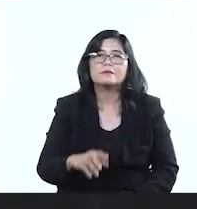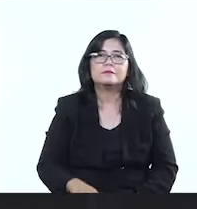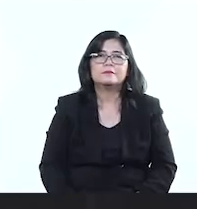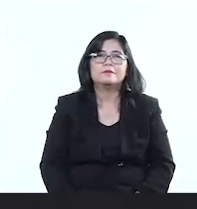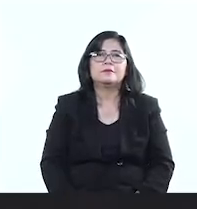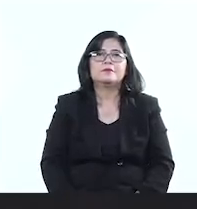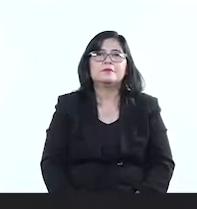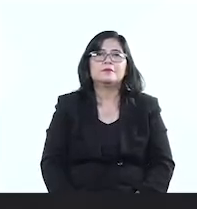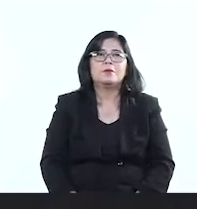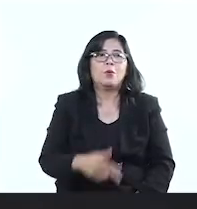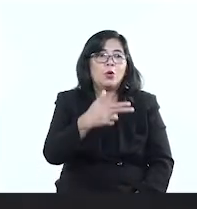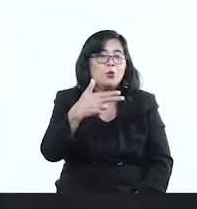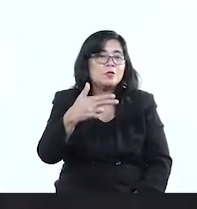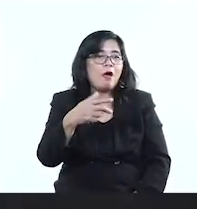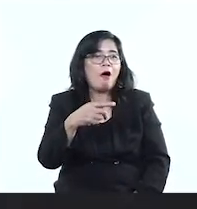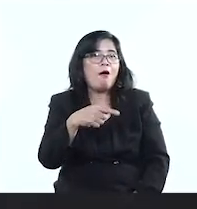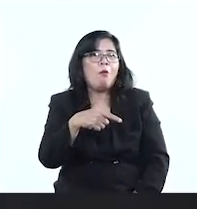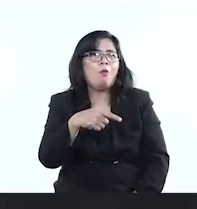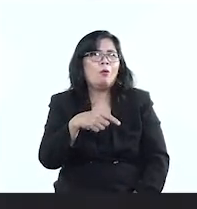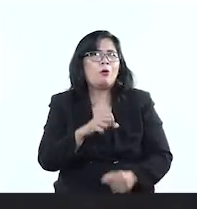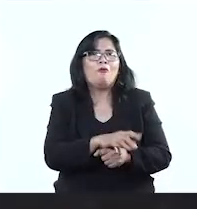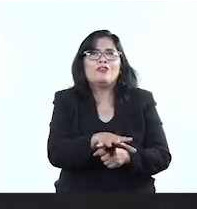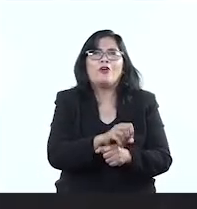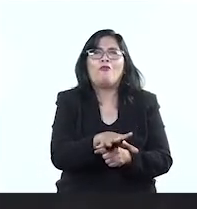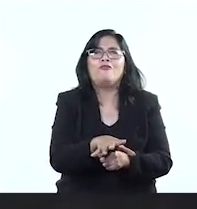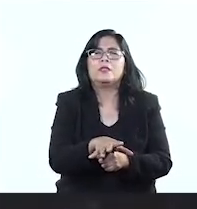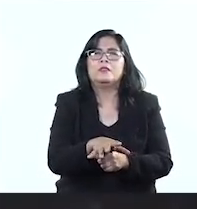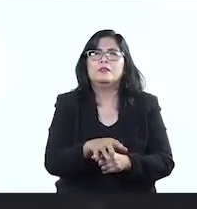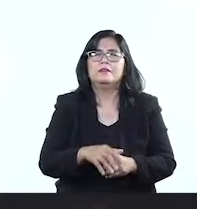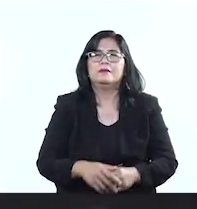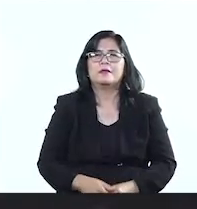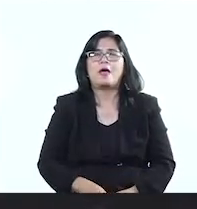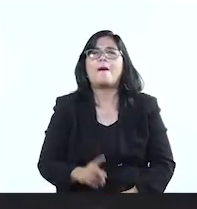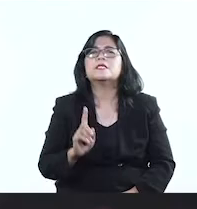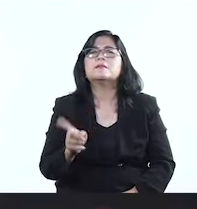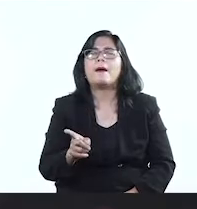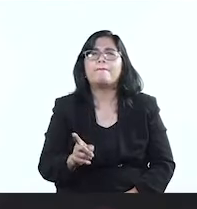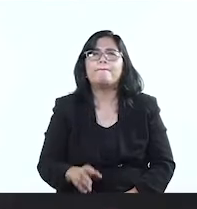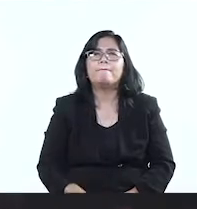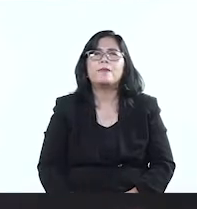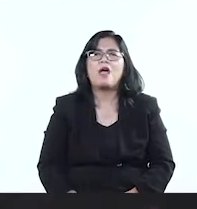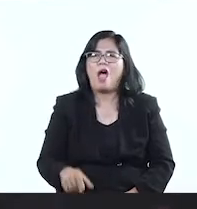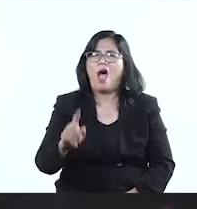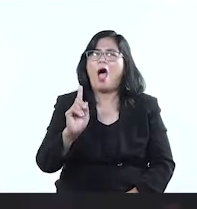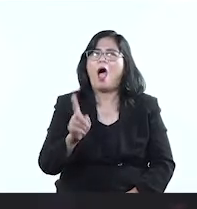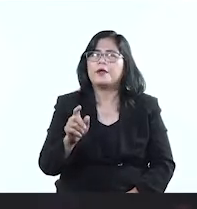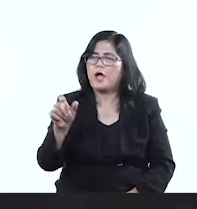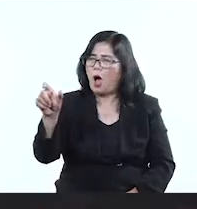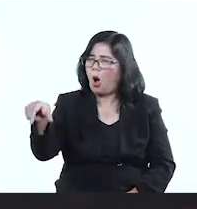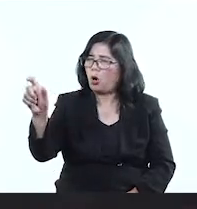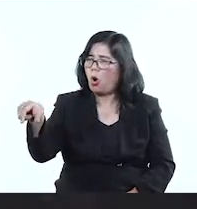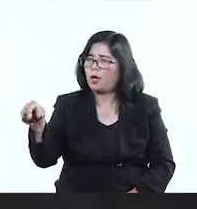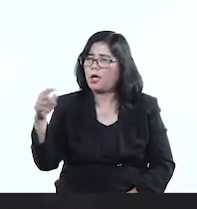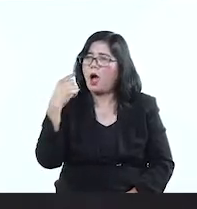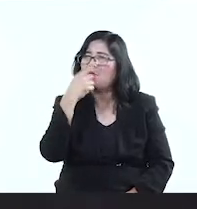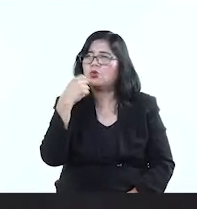Hai orang ternama Indonesia uduk Opick Opick Opick Opick hai kenapa Karena manusia manusia bermulut